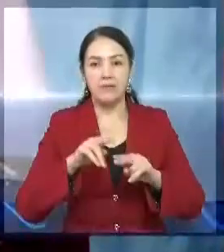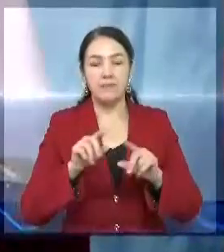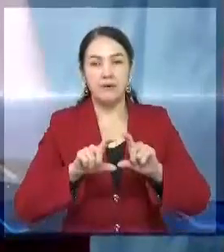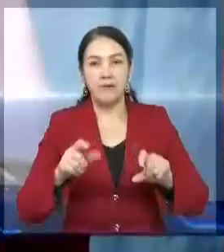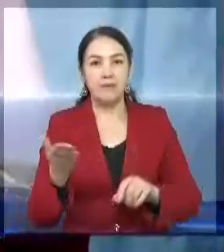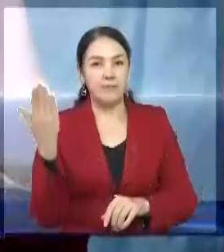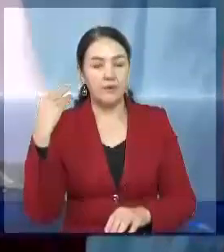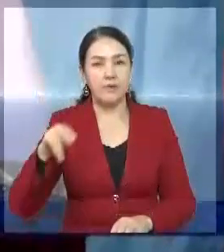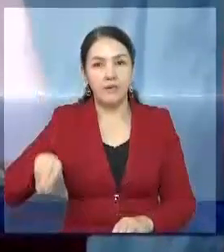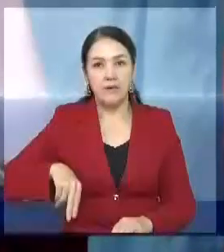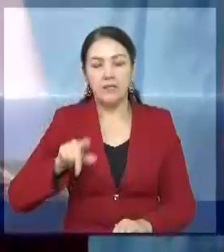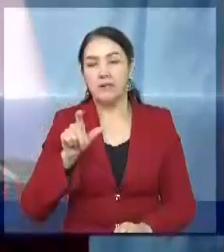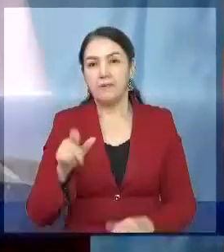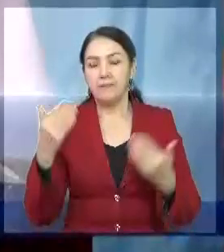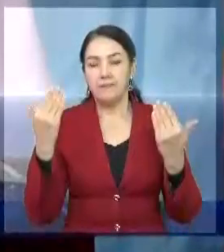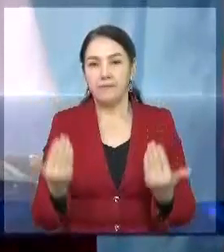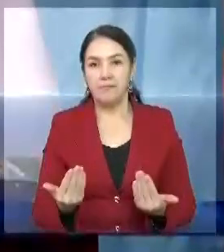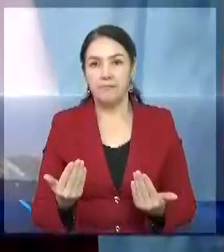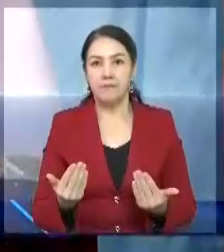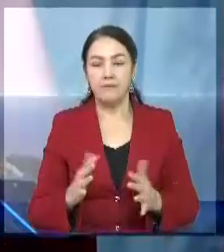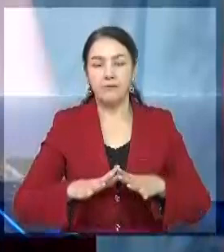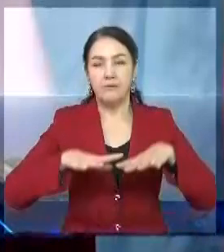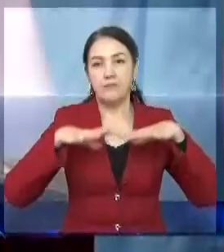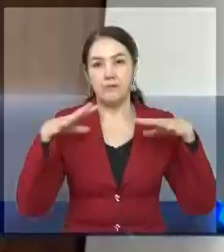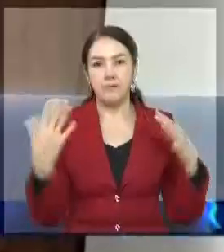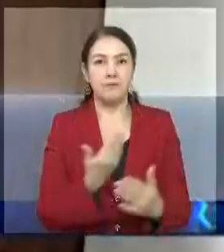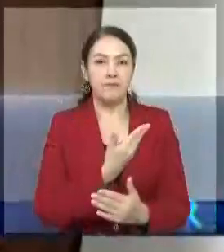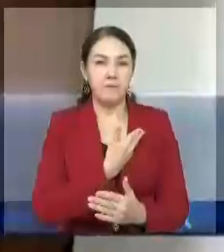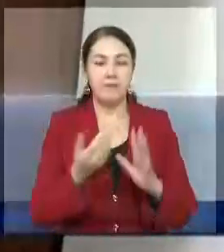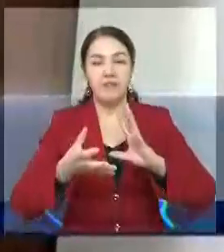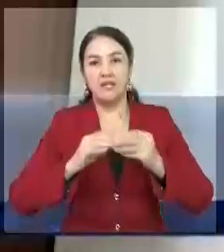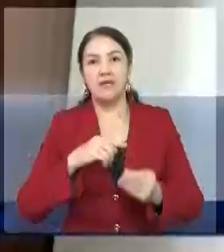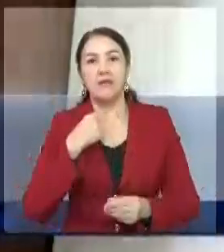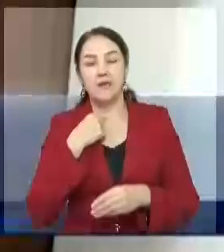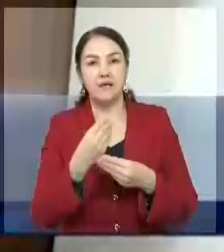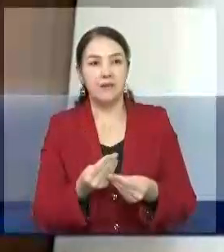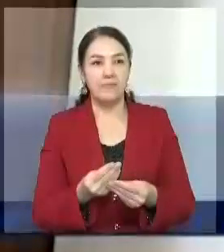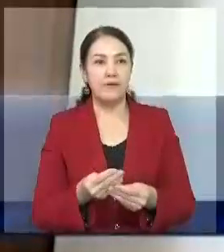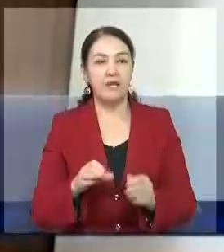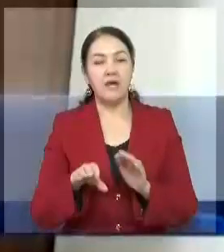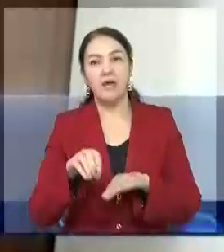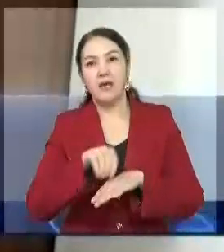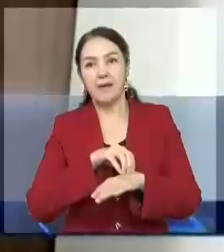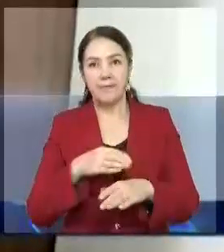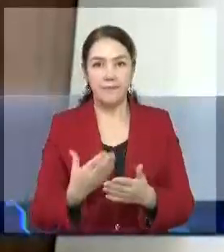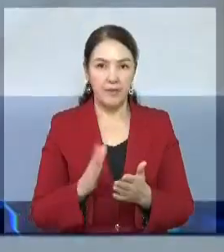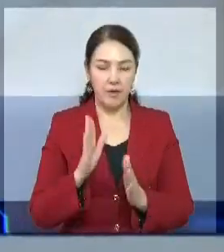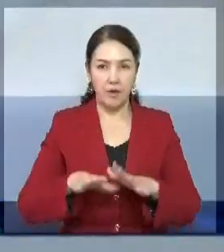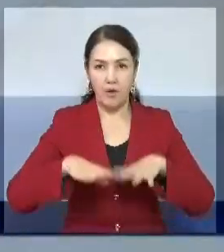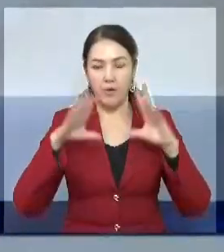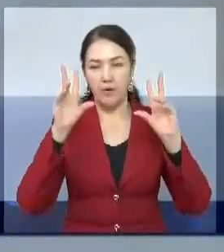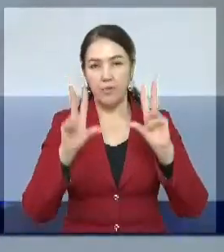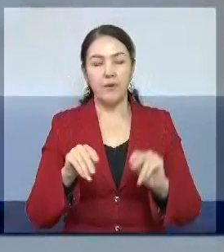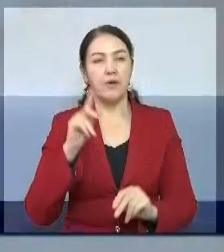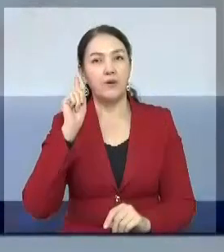бұрын директор болған кісі. Енді соны да кішкене үлкейтіңкіресе. Жалпы дауыс берушілер алда әкім боп сайланатын кандидаттан үлкен үміт